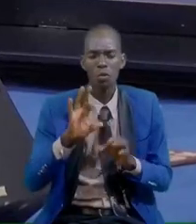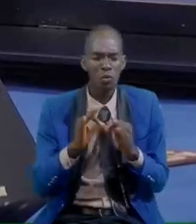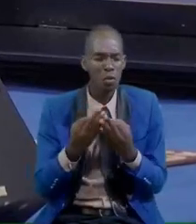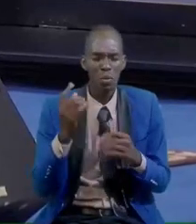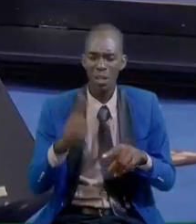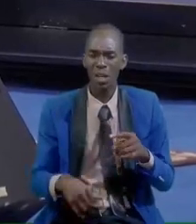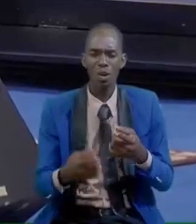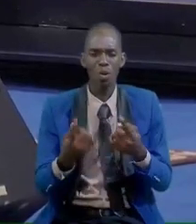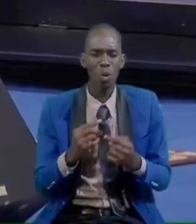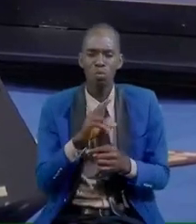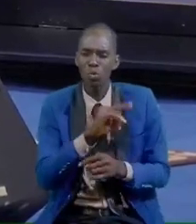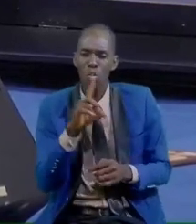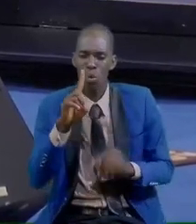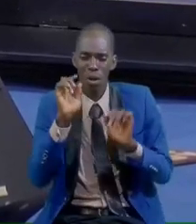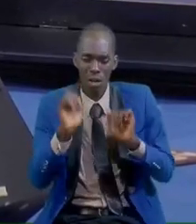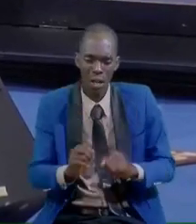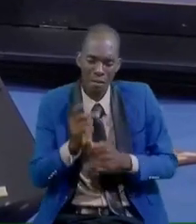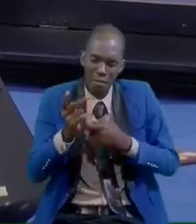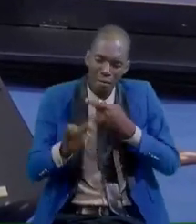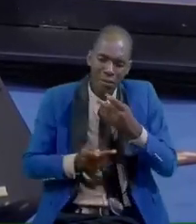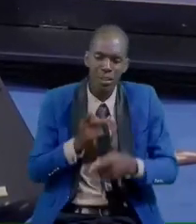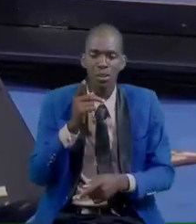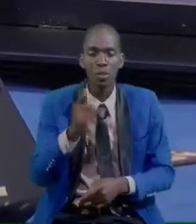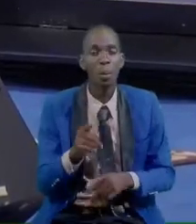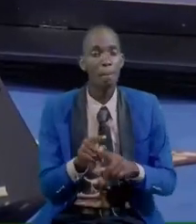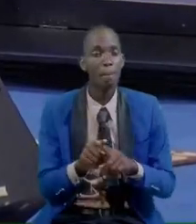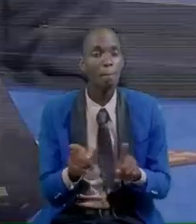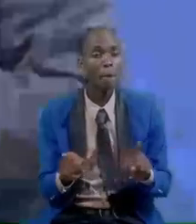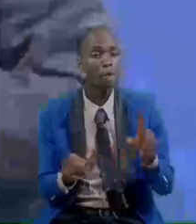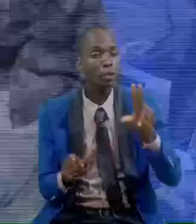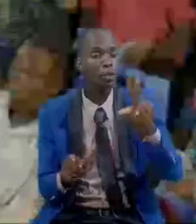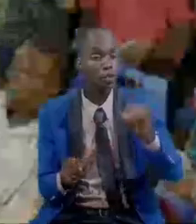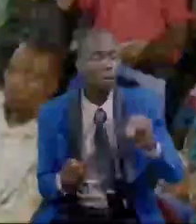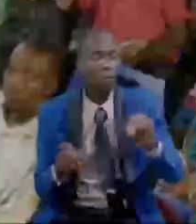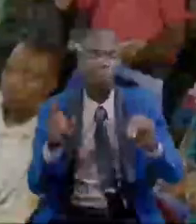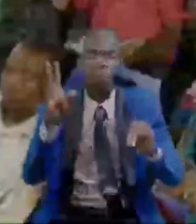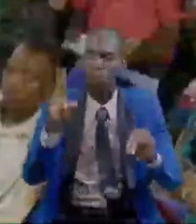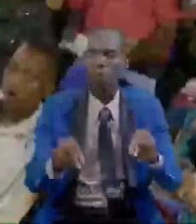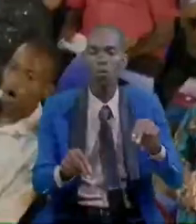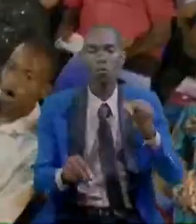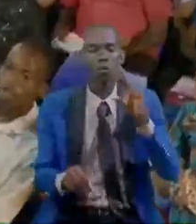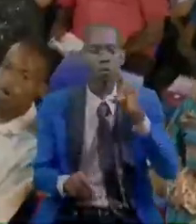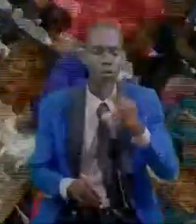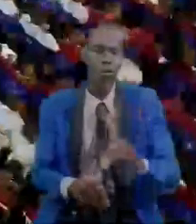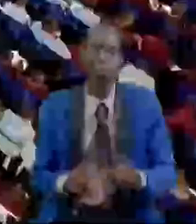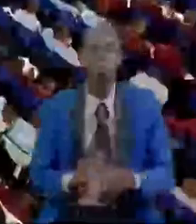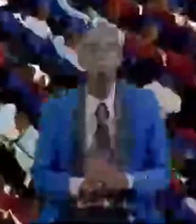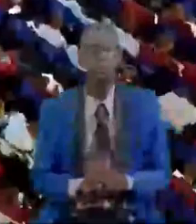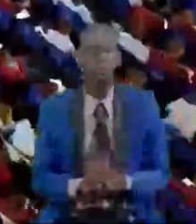visiter. Tu es là à leur misère. Merci. Mais non, non, non, non. Non, non,